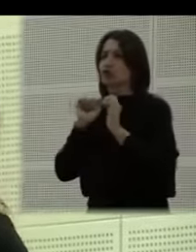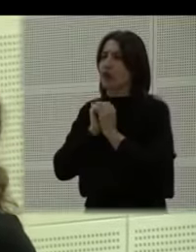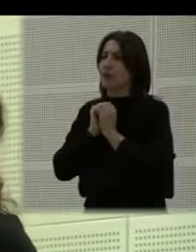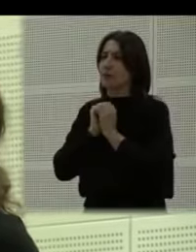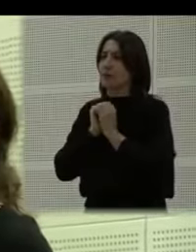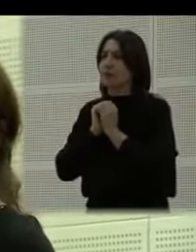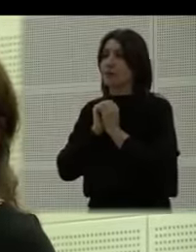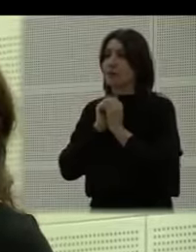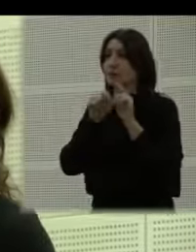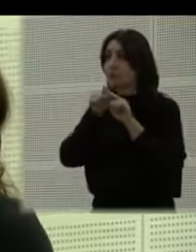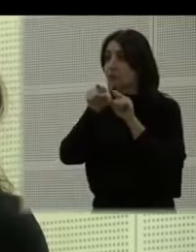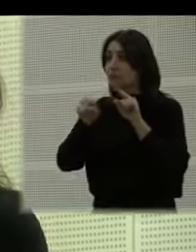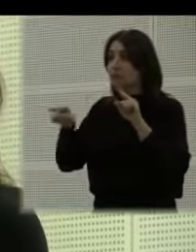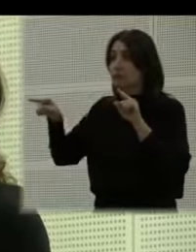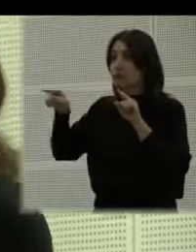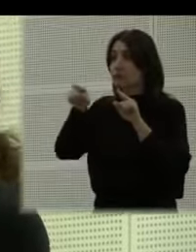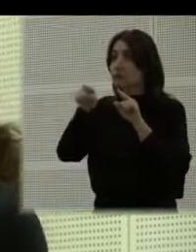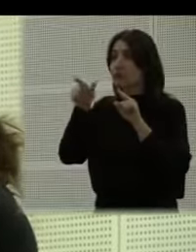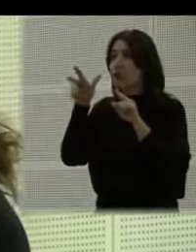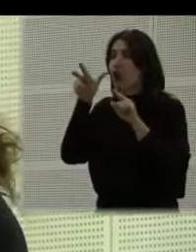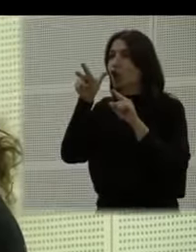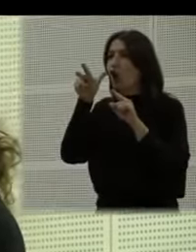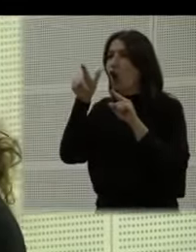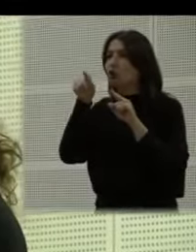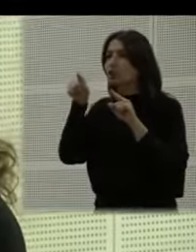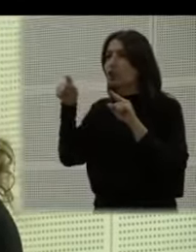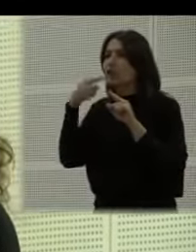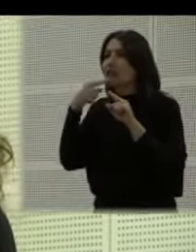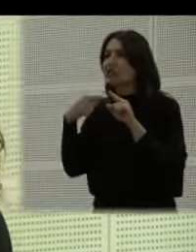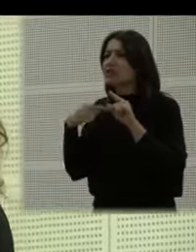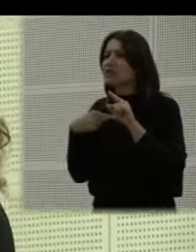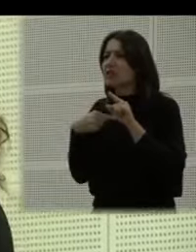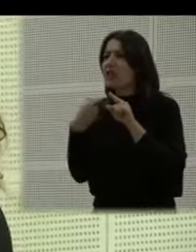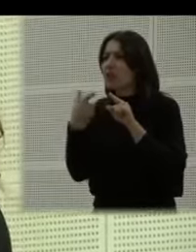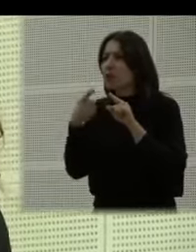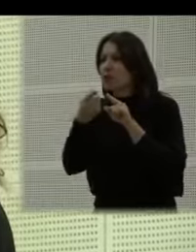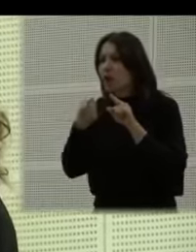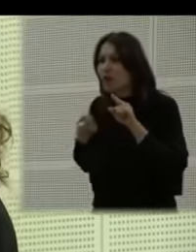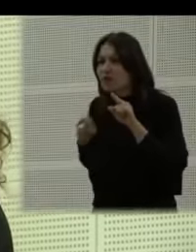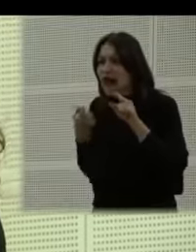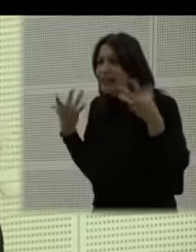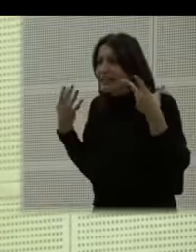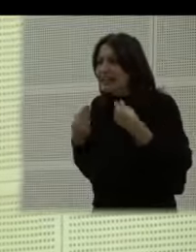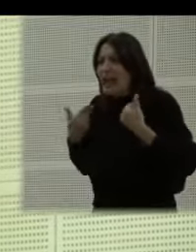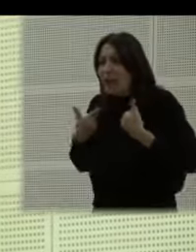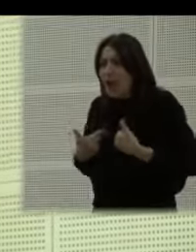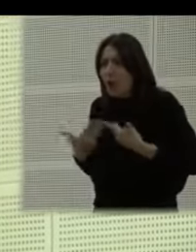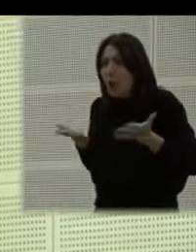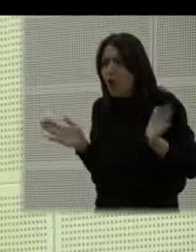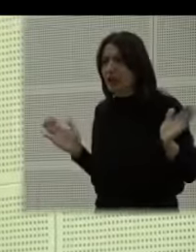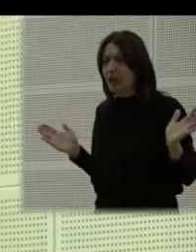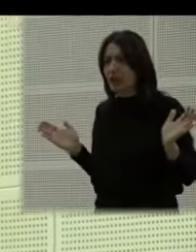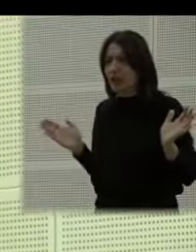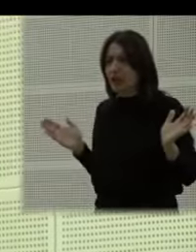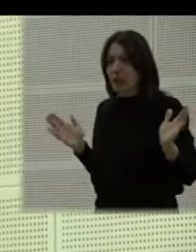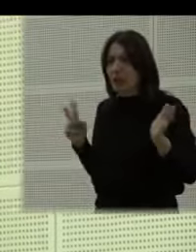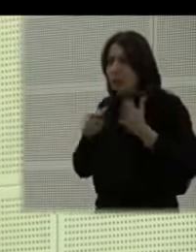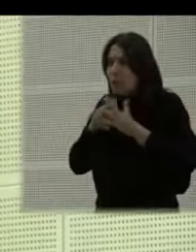Le donne mi dicevano, dice, ma perché non ti fai la doccia con noi? Io dico, ma no.